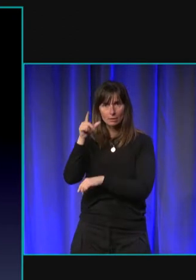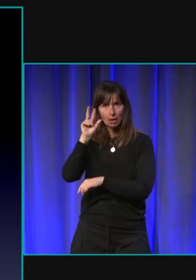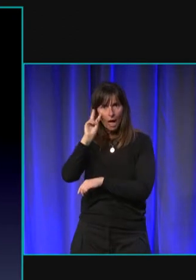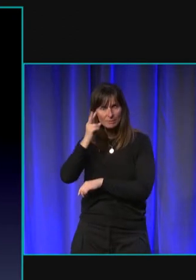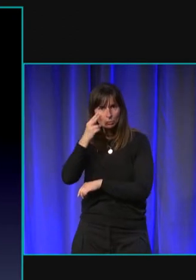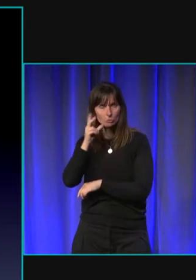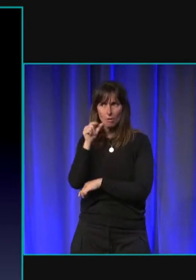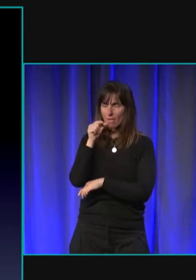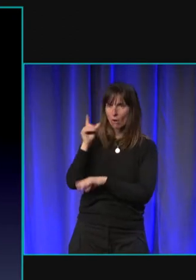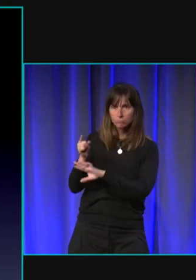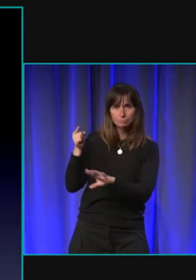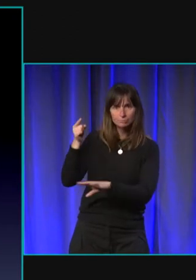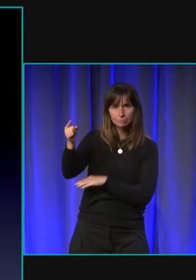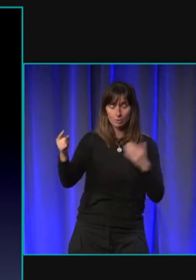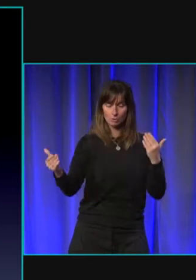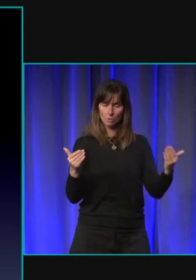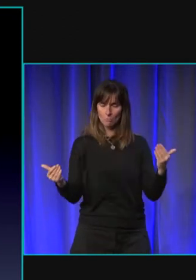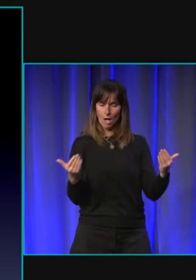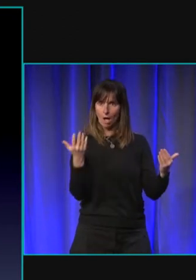les enfants, vous voyez, on a à peu près